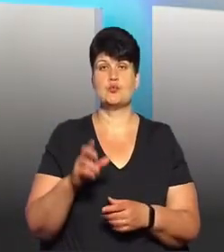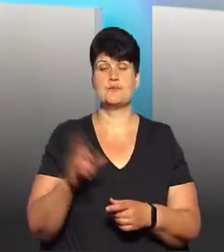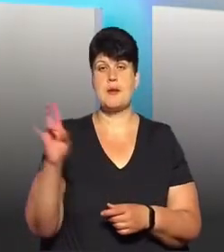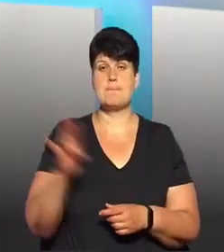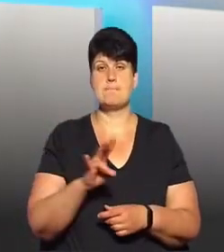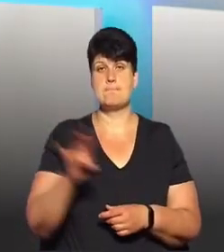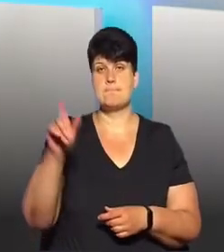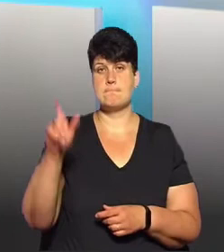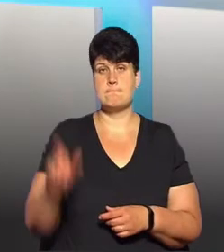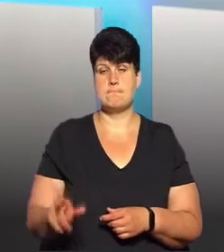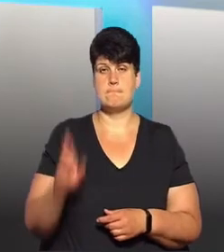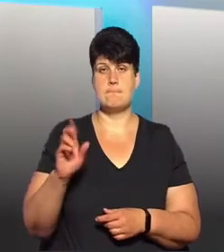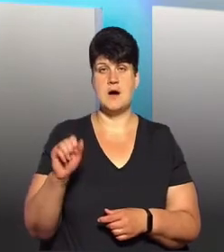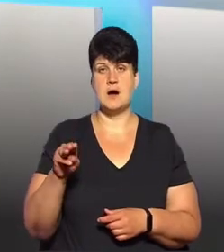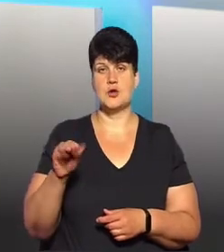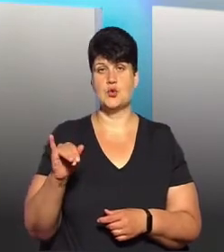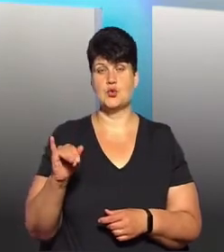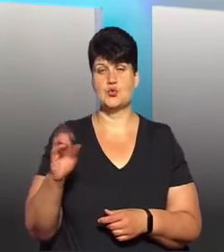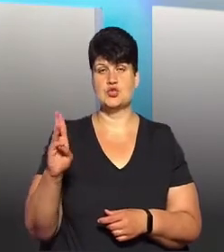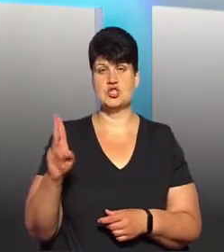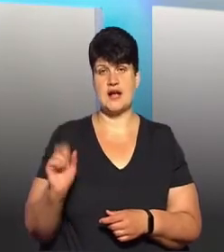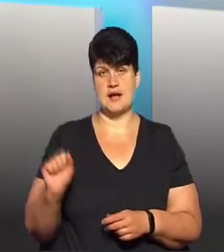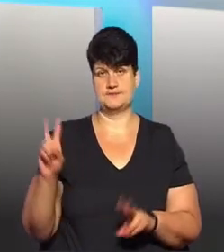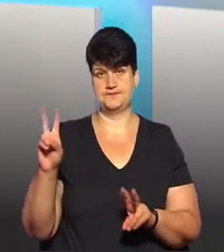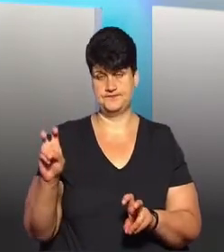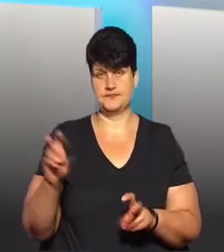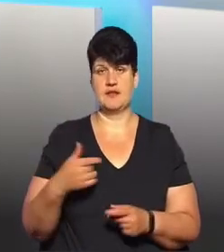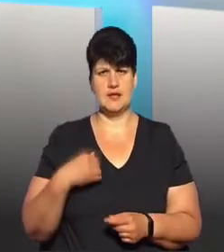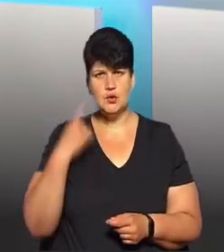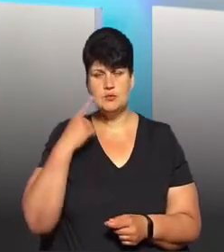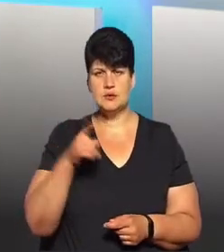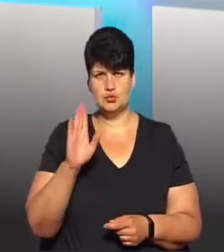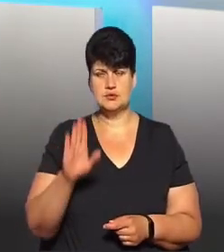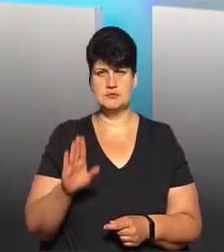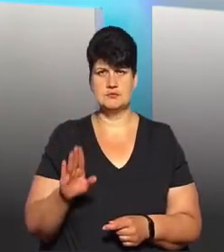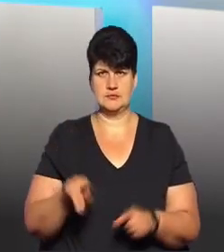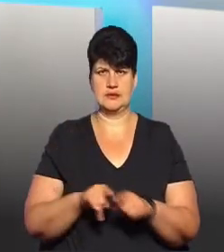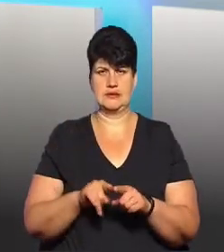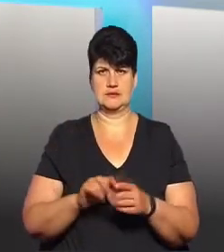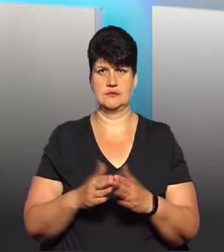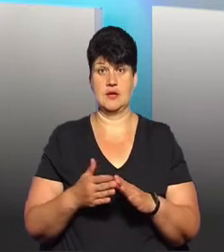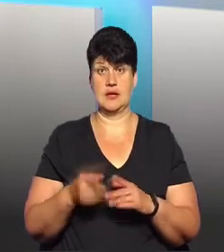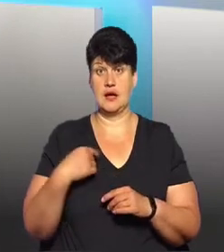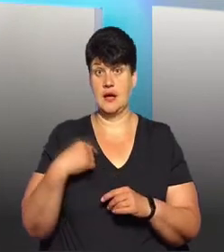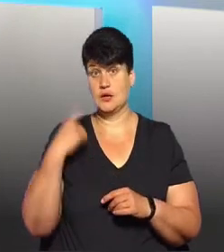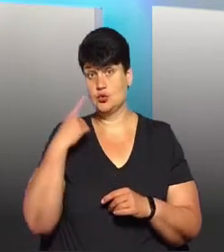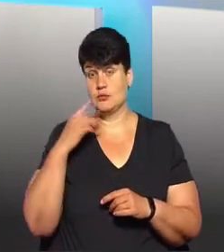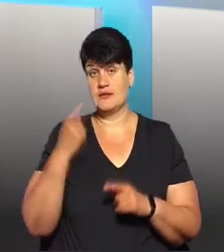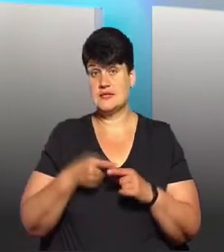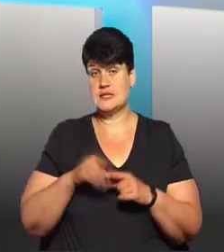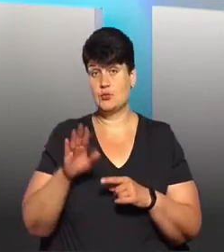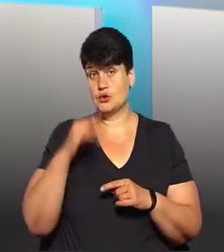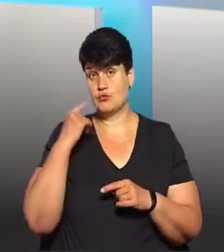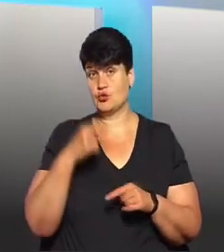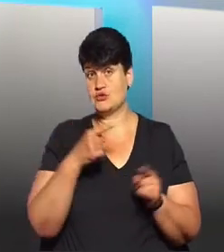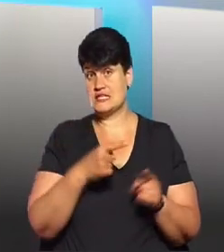Хочу запитати просто, чи ви не очікували, що буде подібна якась реакція в Тернополі? Чесно, не очікував. Я думаю, така реакція буде в Російській Федерації, де вони заборонені, але